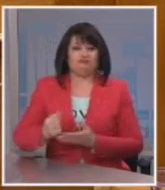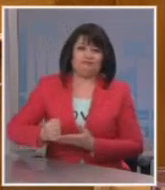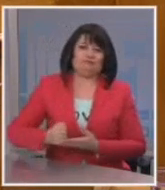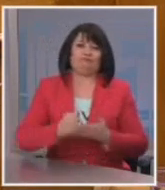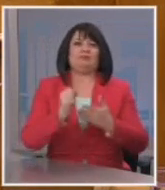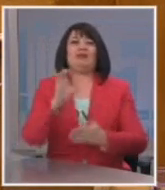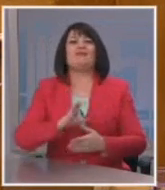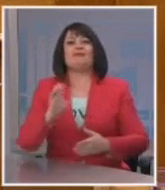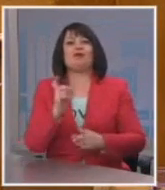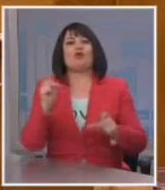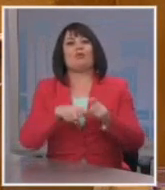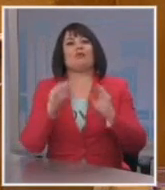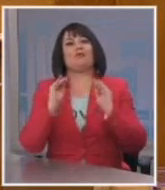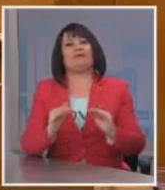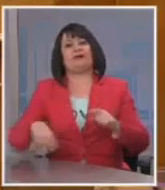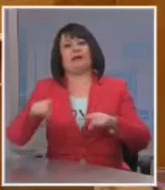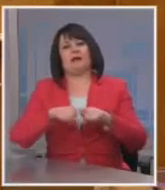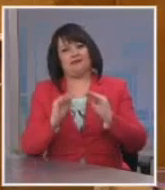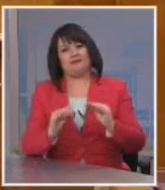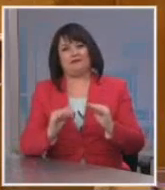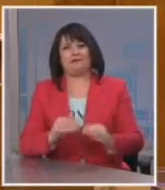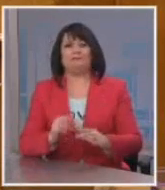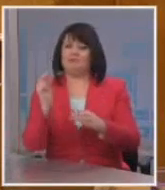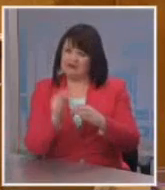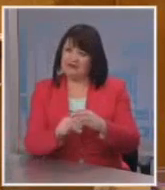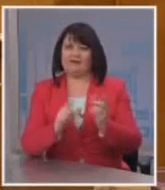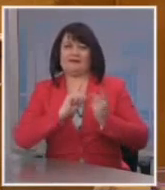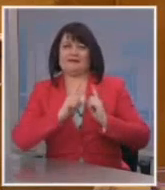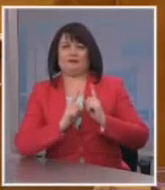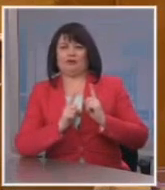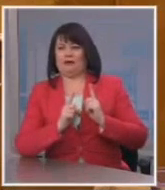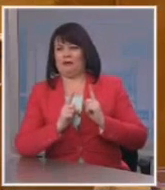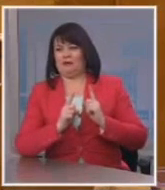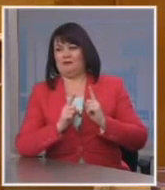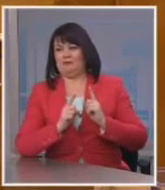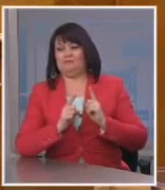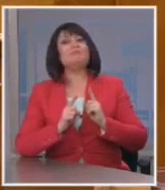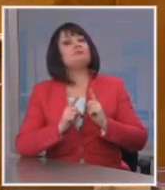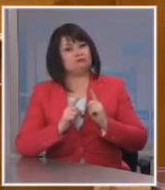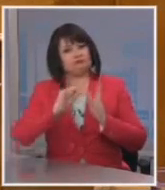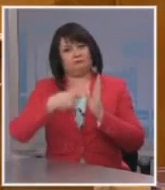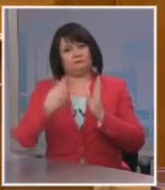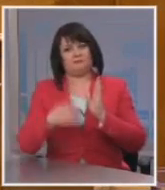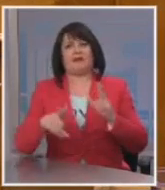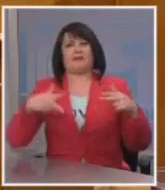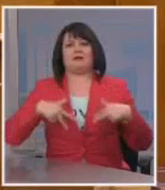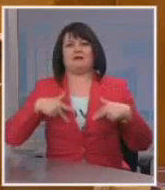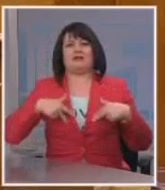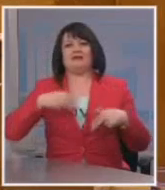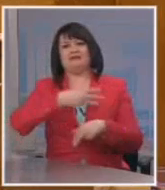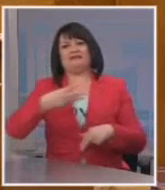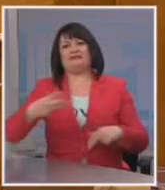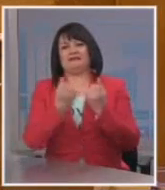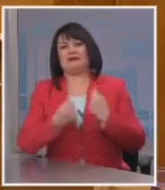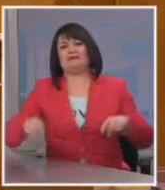ευρωπαϊκή προοπτική και πορεία της χώρας και ψηφίζει τη συμφωνία που υπέγραψε η κυβέρνηση ΣΥΡΙΖΑ